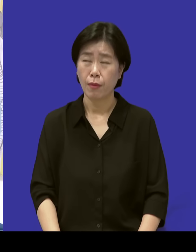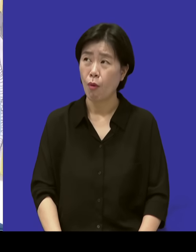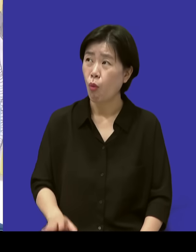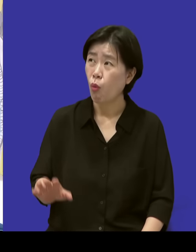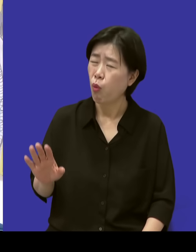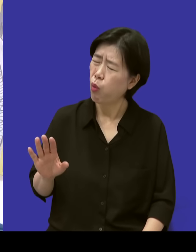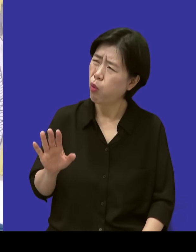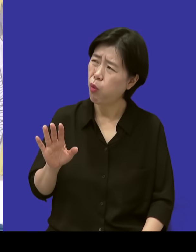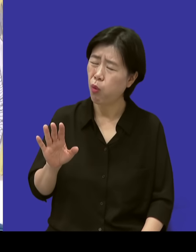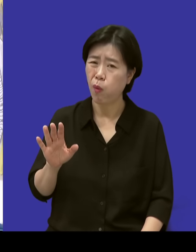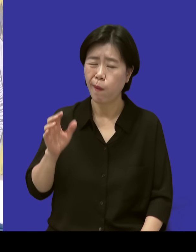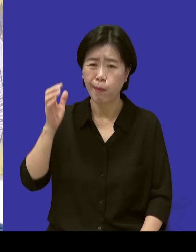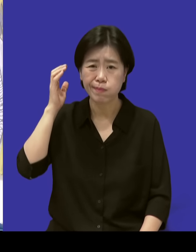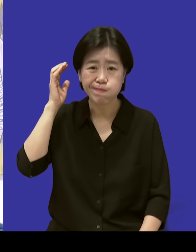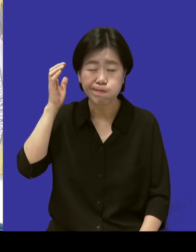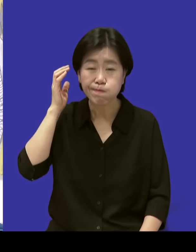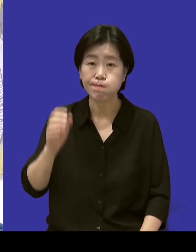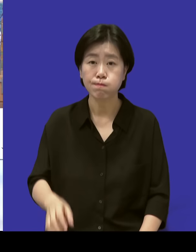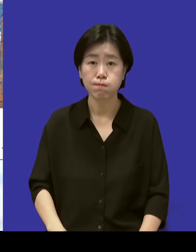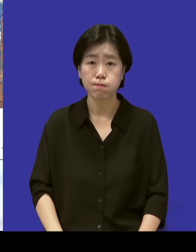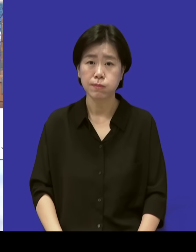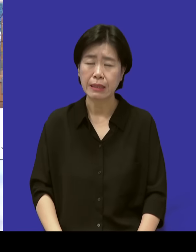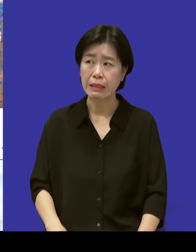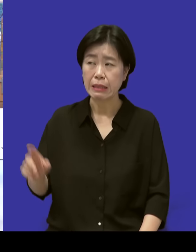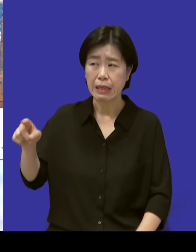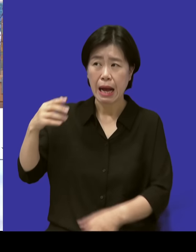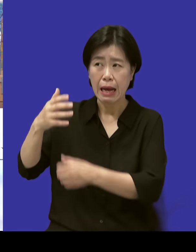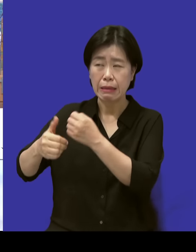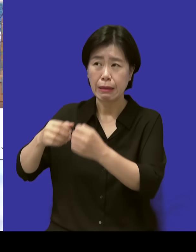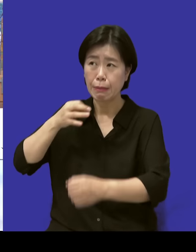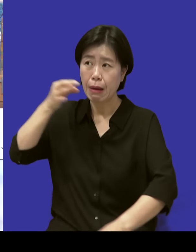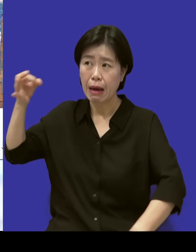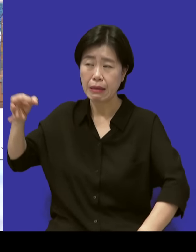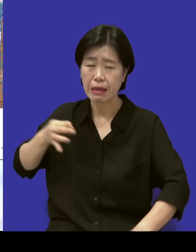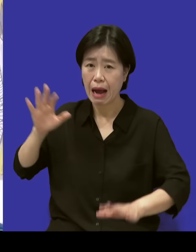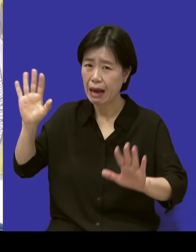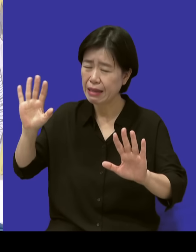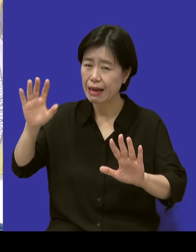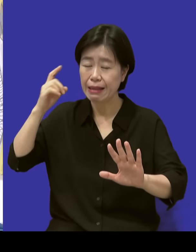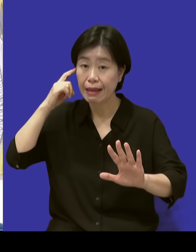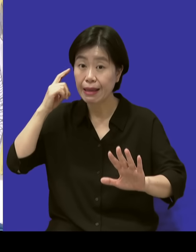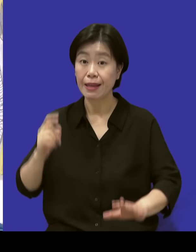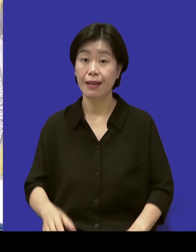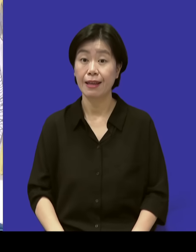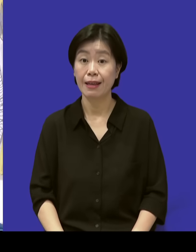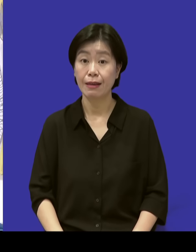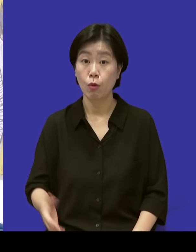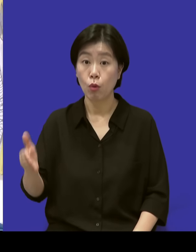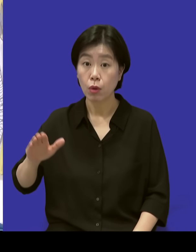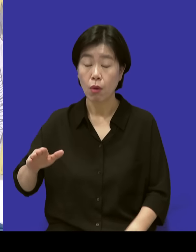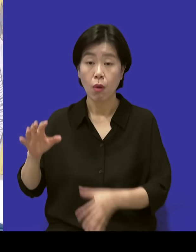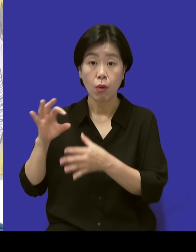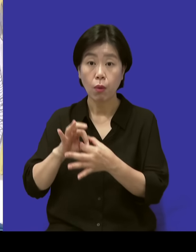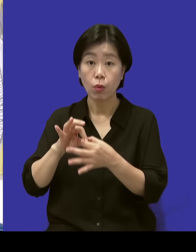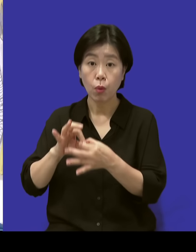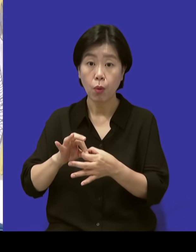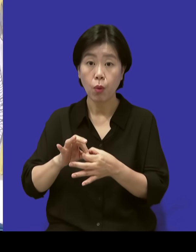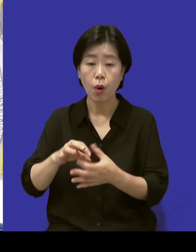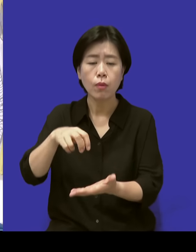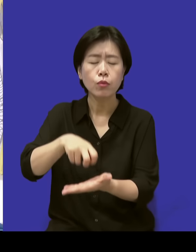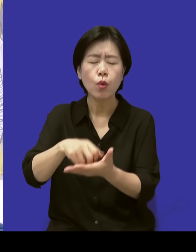그건 아닌 것 같다는 생각이 예. 들었어요. 이거 잘못된 음성이겠지? 예. 뭐 이런 생각도 들고. 근데 계속 그 음성을 주시는 거예요.